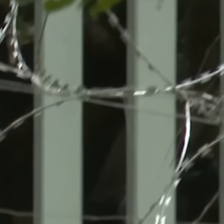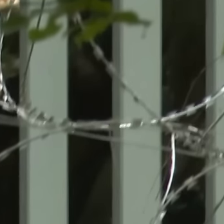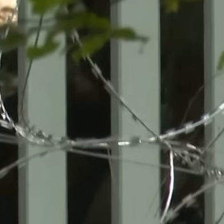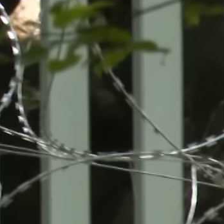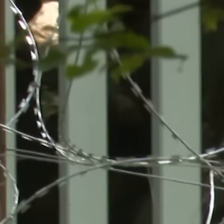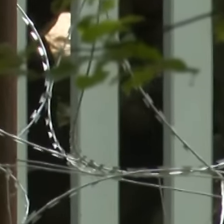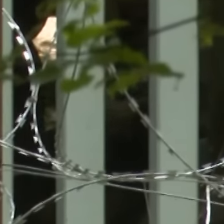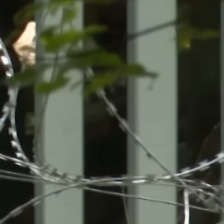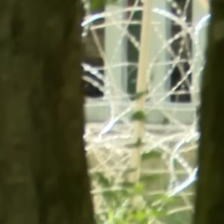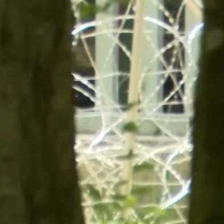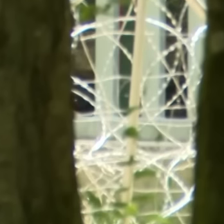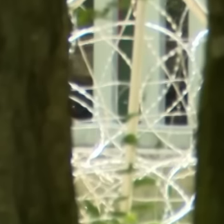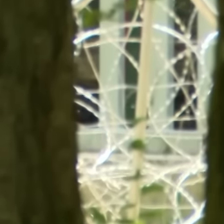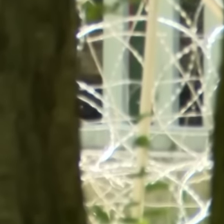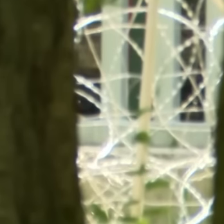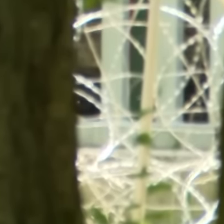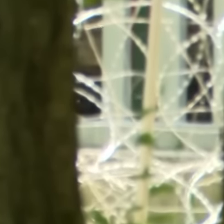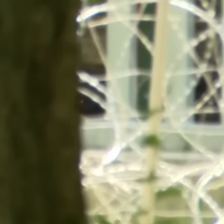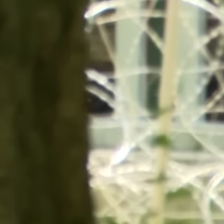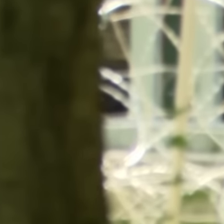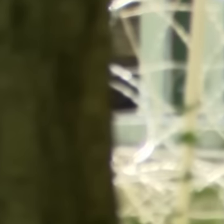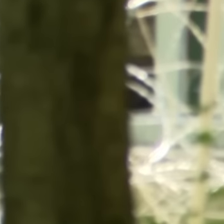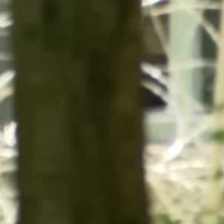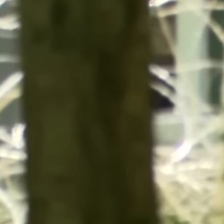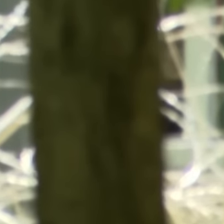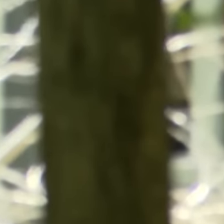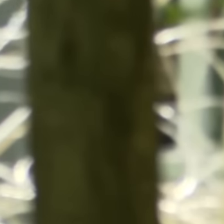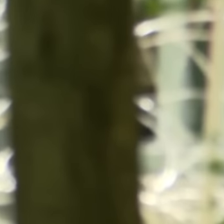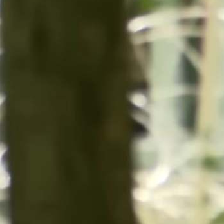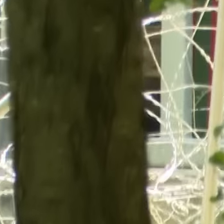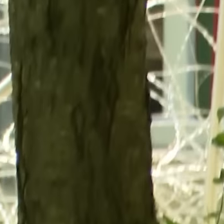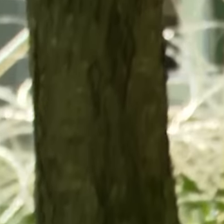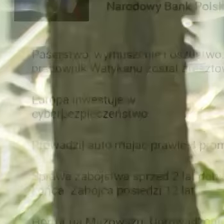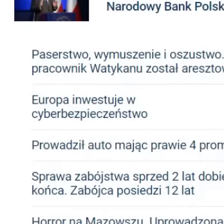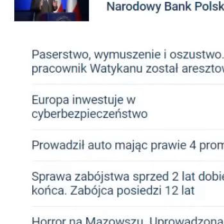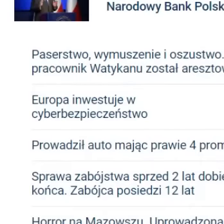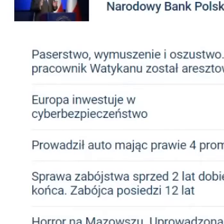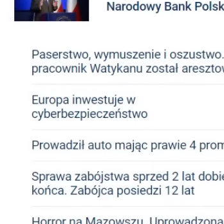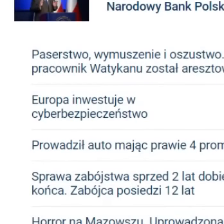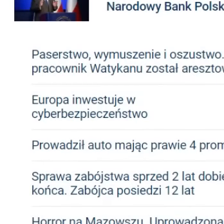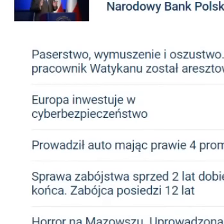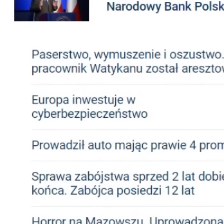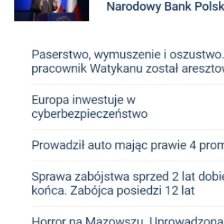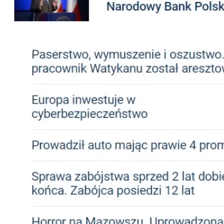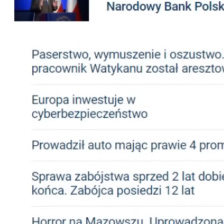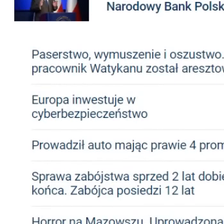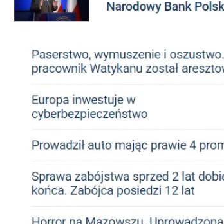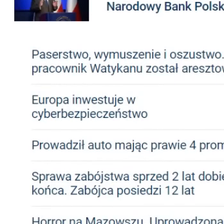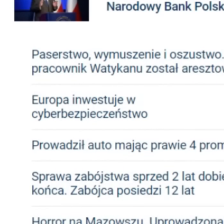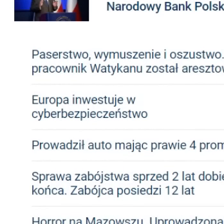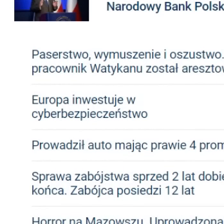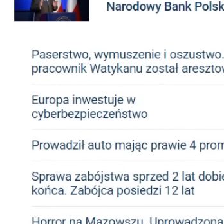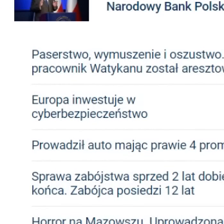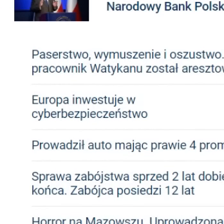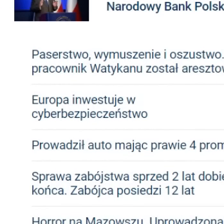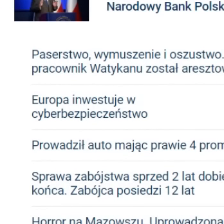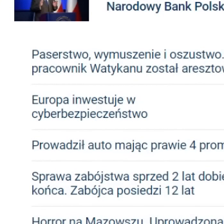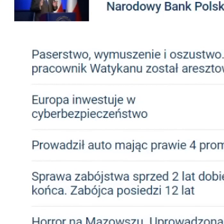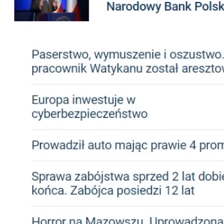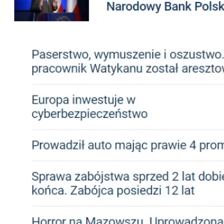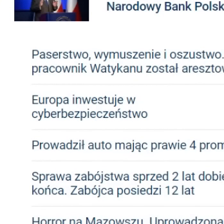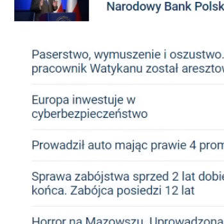Sytuacja rzeczywiście no, z jednej strony tragiczna, z drugiej skandaliczna, kiedy docierają do nas kolejne informacje. Tutaj przechodzę